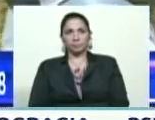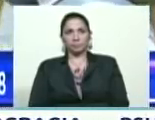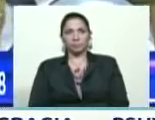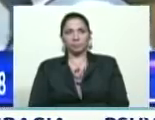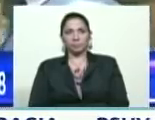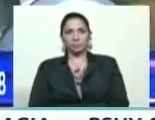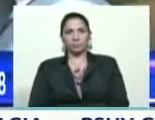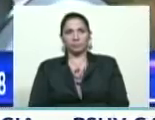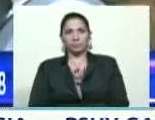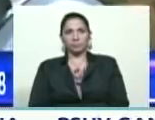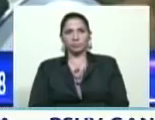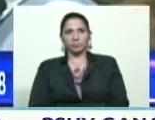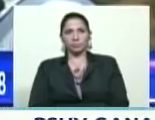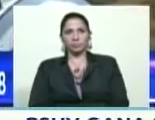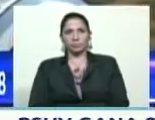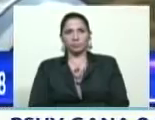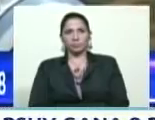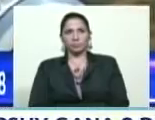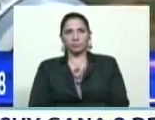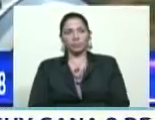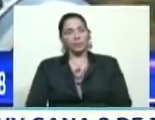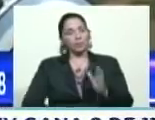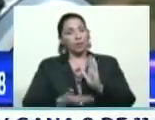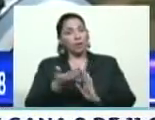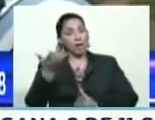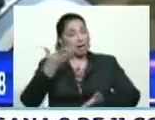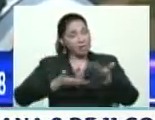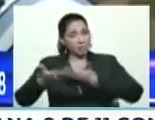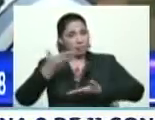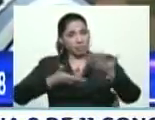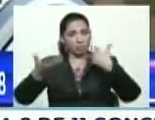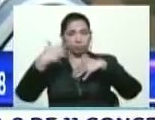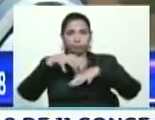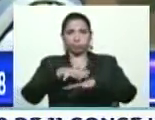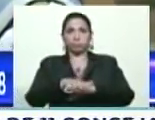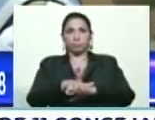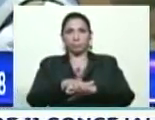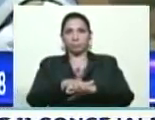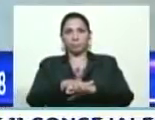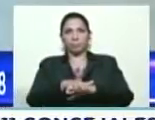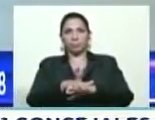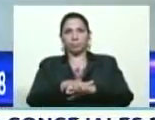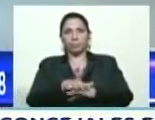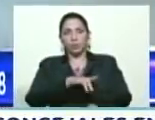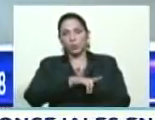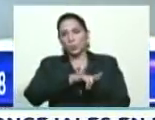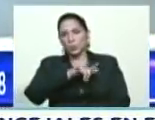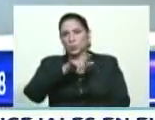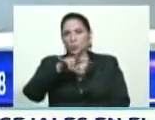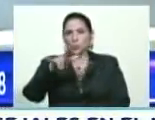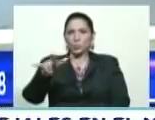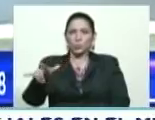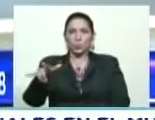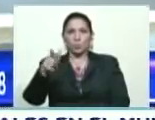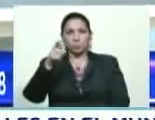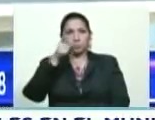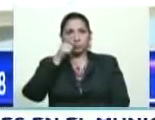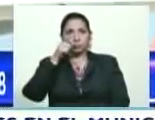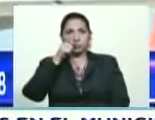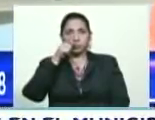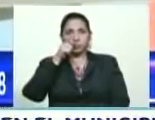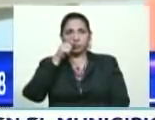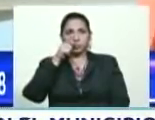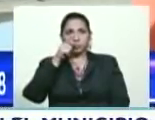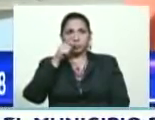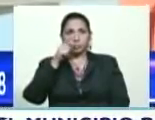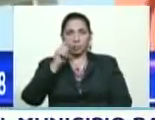в мире. Estos intercambios de vuelos operativos que